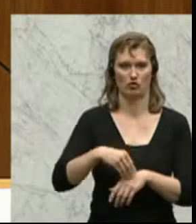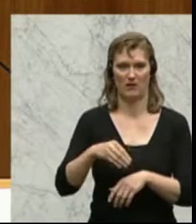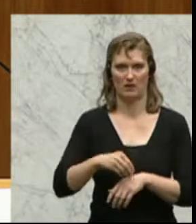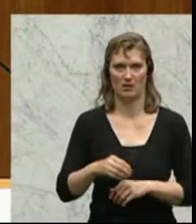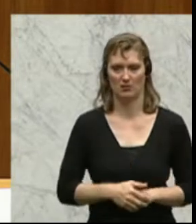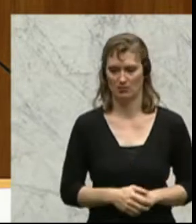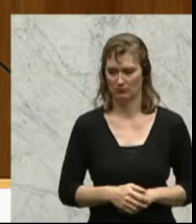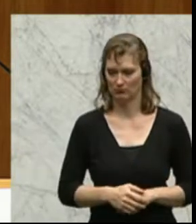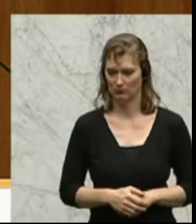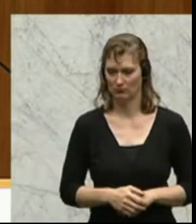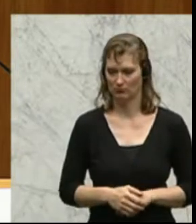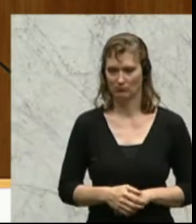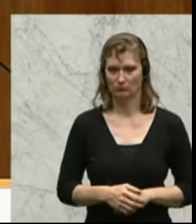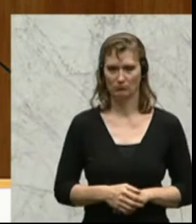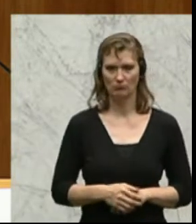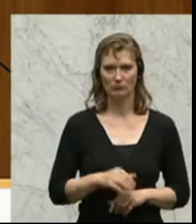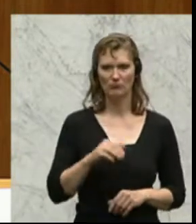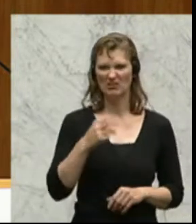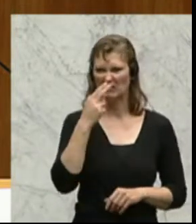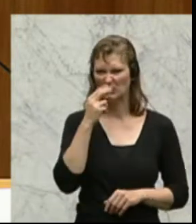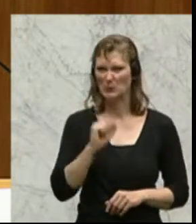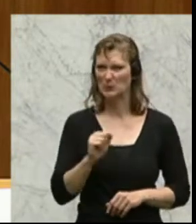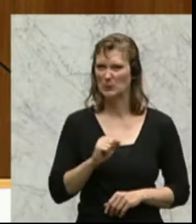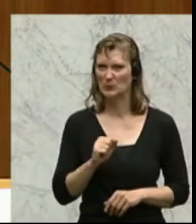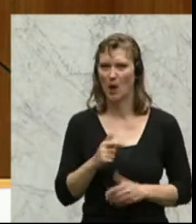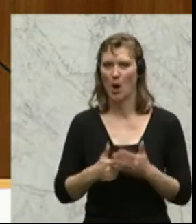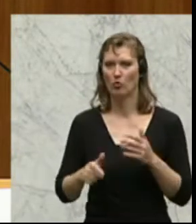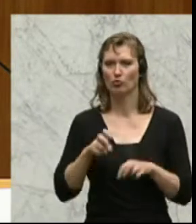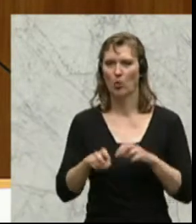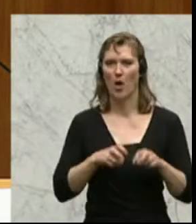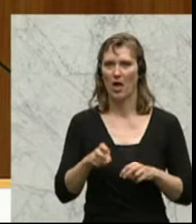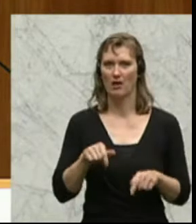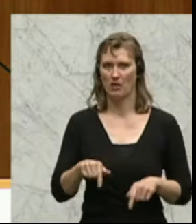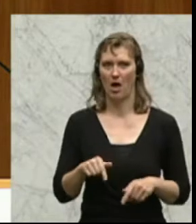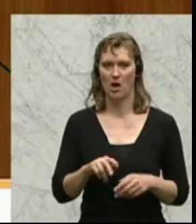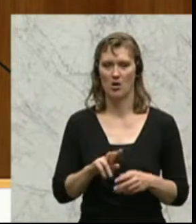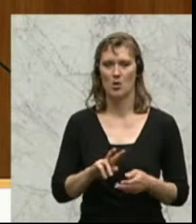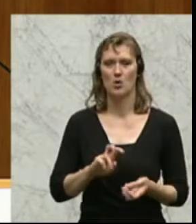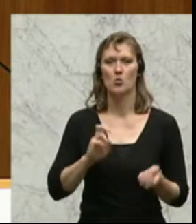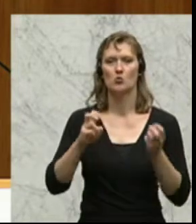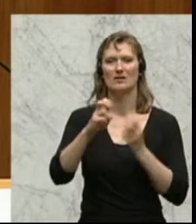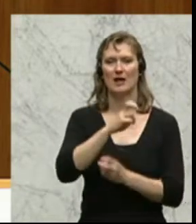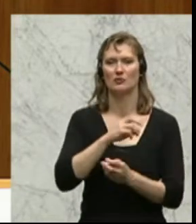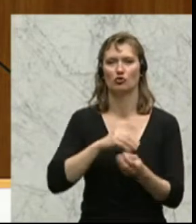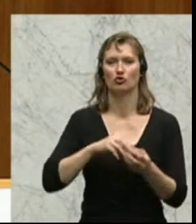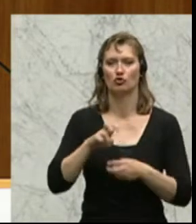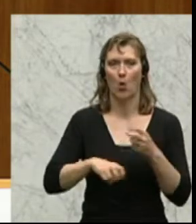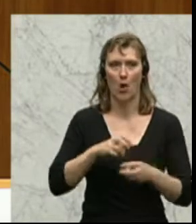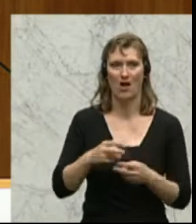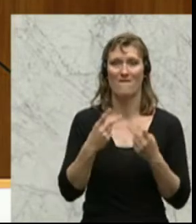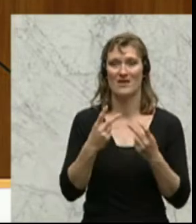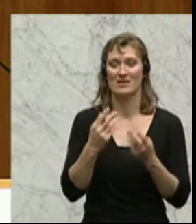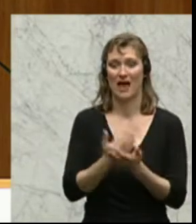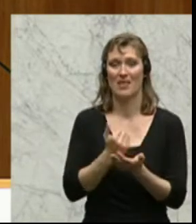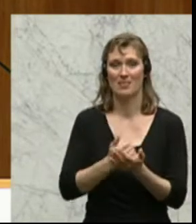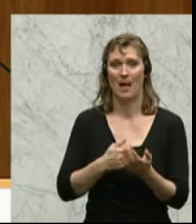Beunruhigend ist auch die Tatsache, dass die Lohnsteuer im heurigen Jahr die Umsatzsteuer als wichtigste Einnahmequelle des Staates überholen